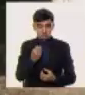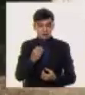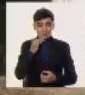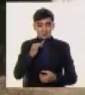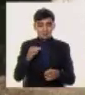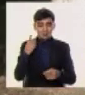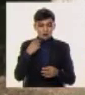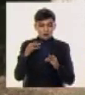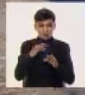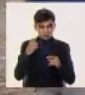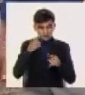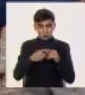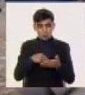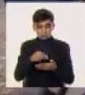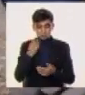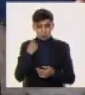не влезая в долги.